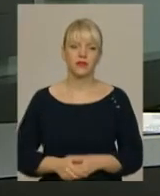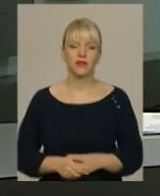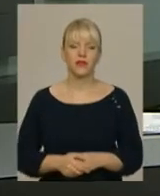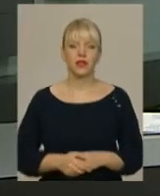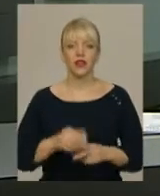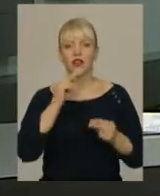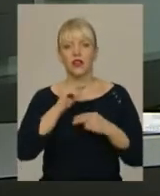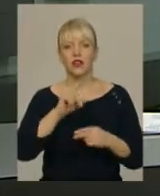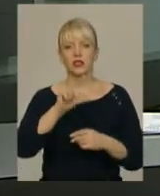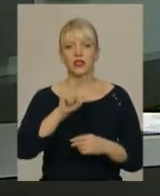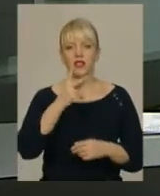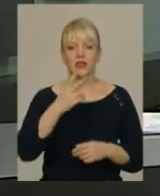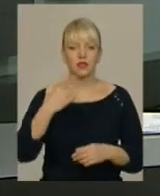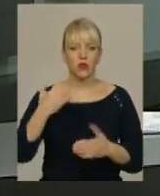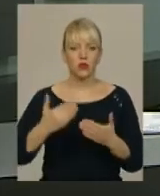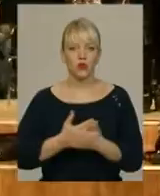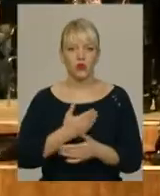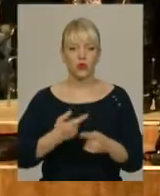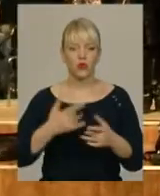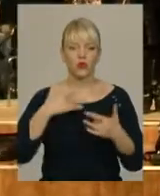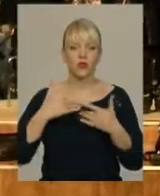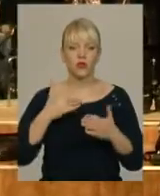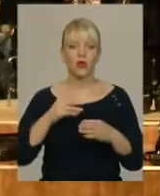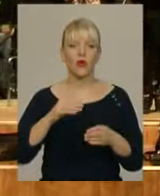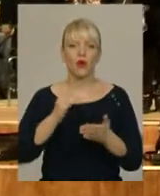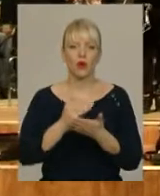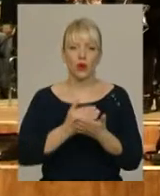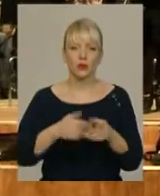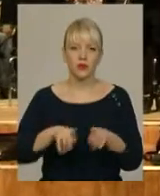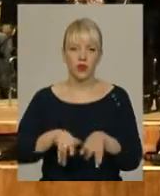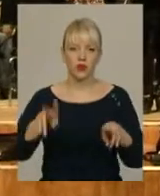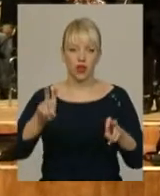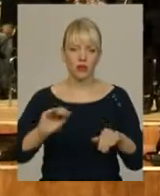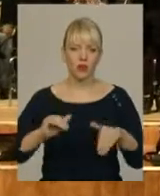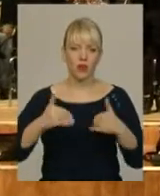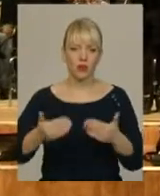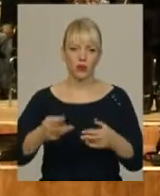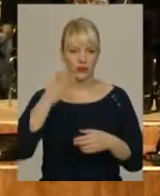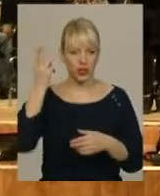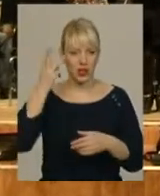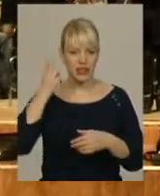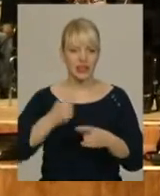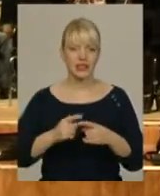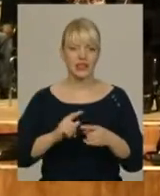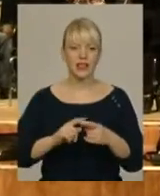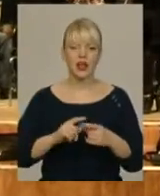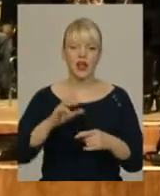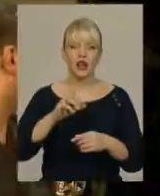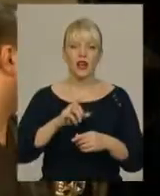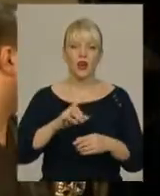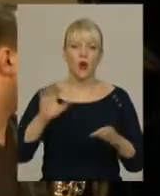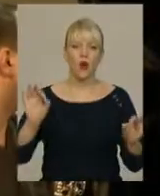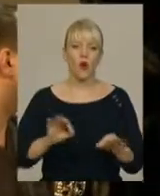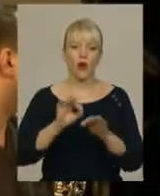«Краща за 25» – оновлену концертну програму з такою назвою пропонує глядачам Хмельницький муніципальний стратно-духовий оркестр.